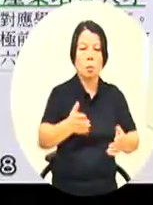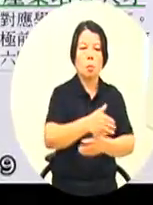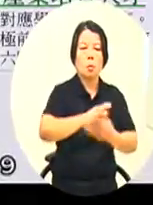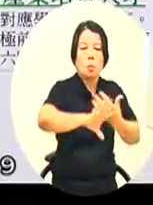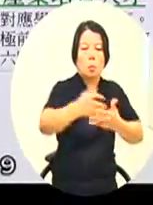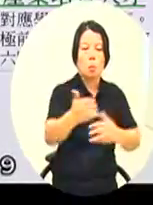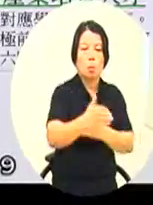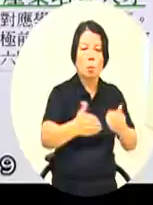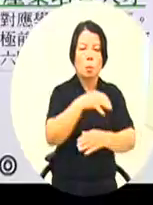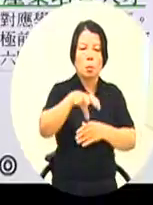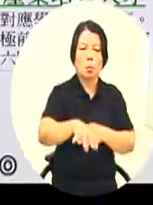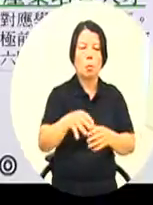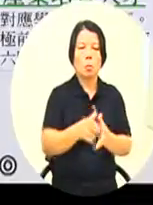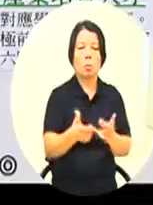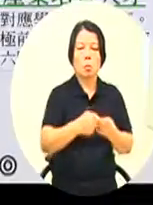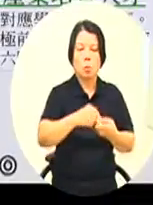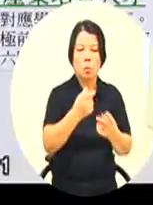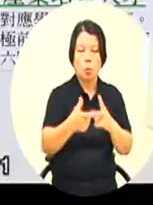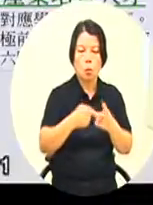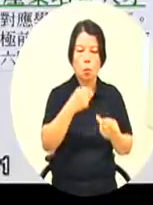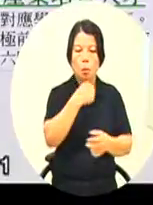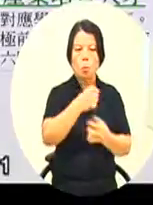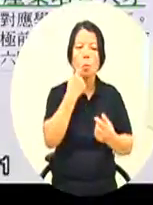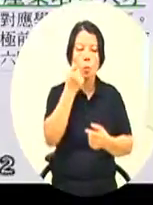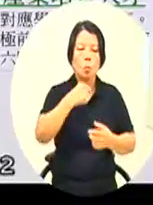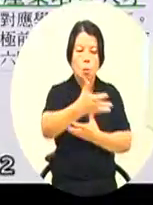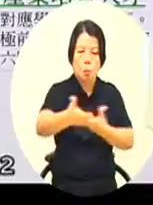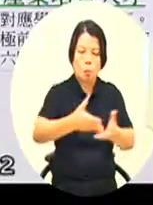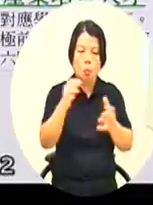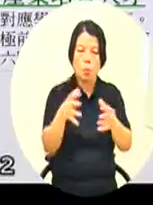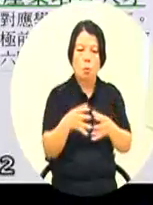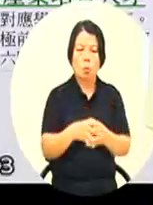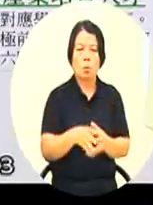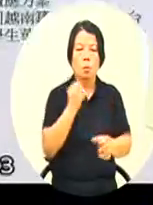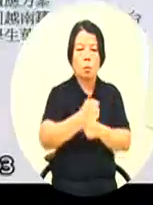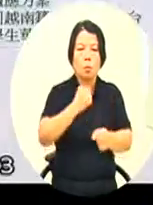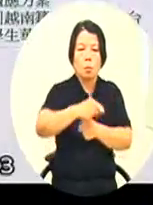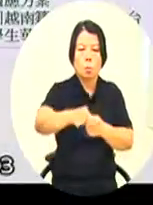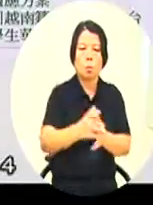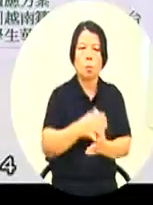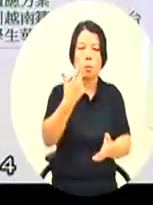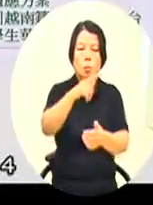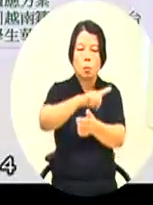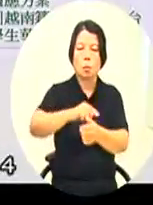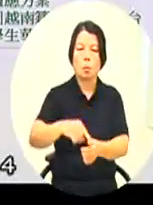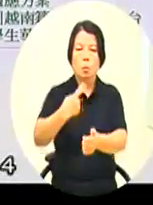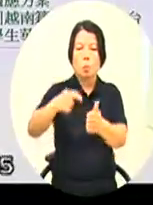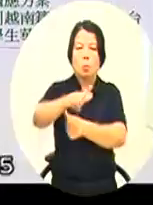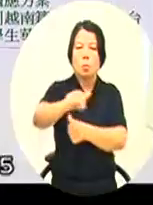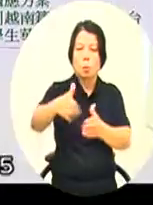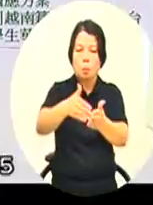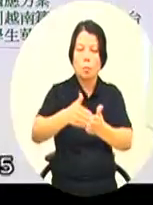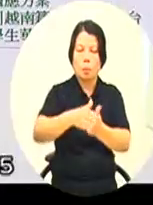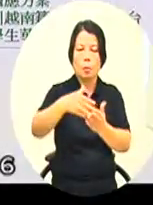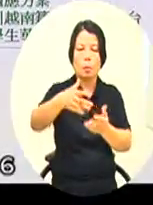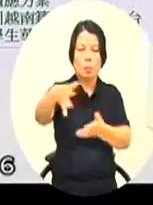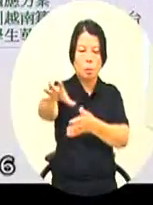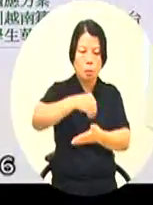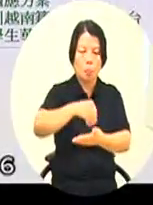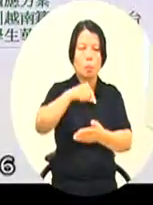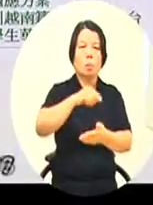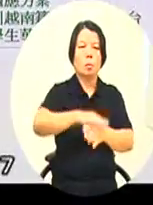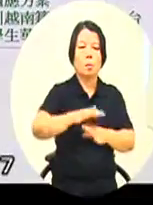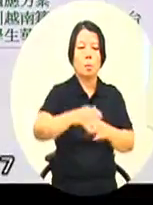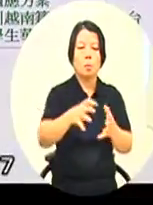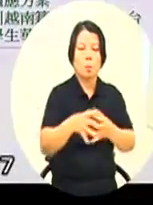委会呢，都跟我们愿意积极合作，把越南的教材引进台湾，做了一些修正以后，我们接下来呢会跟他们合